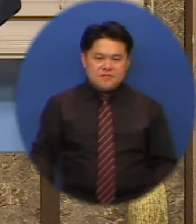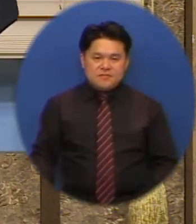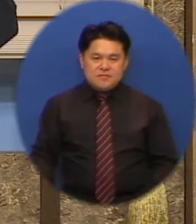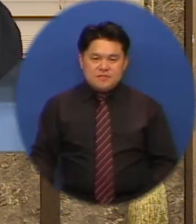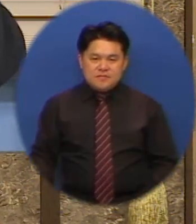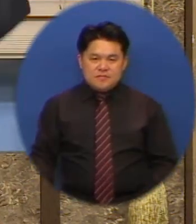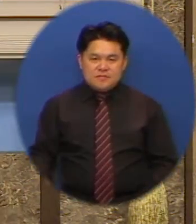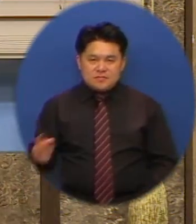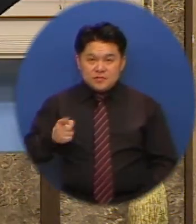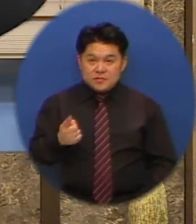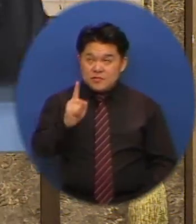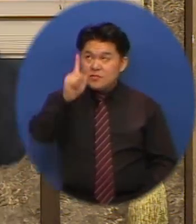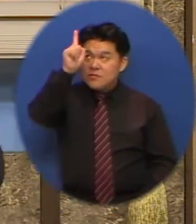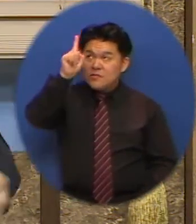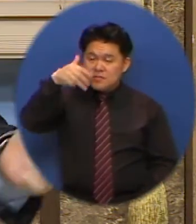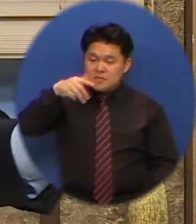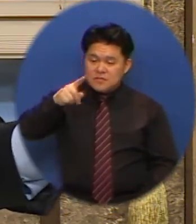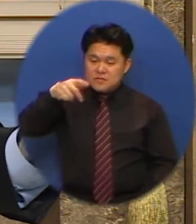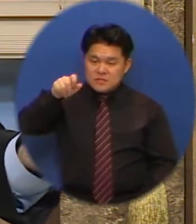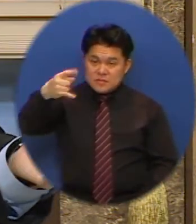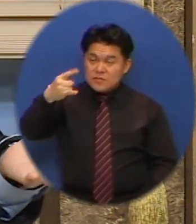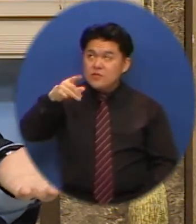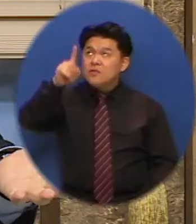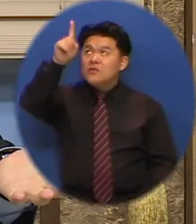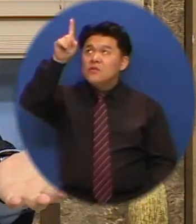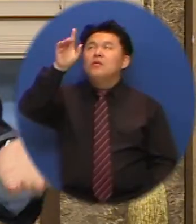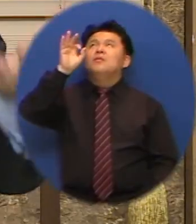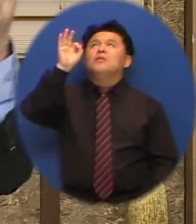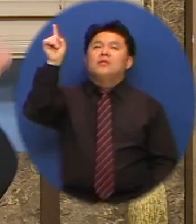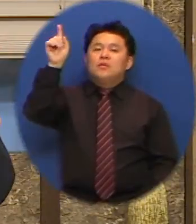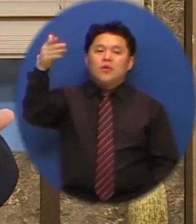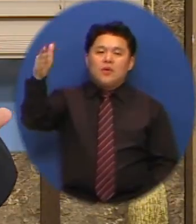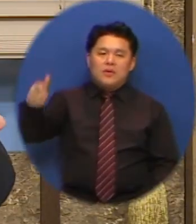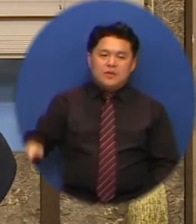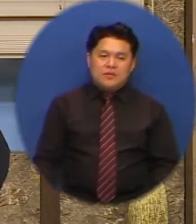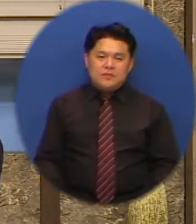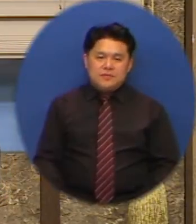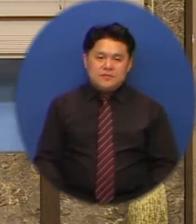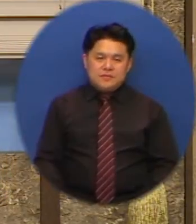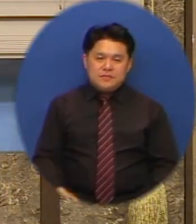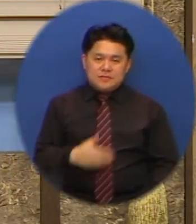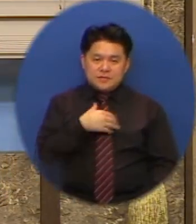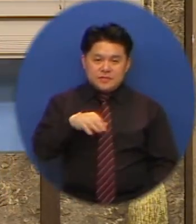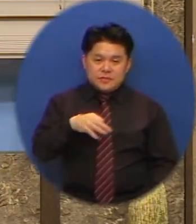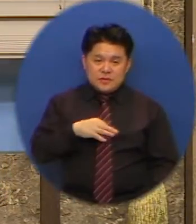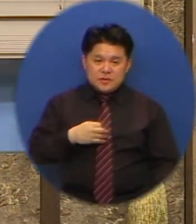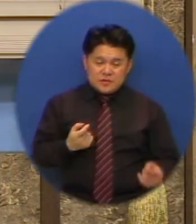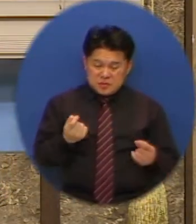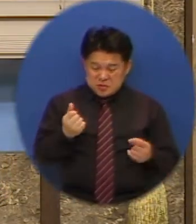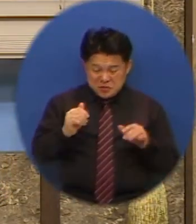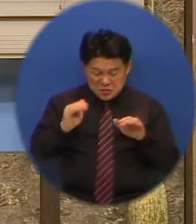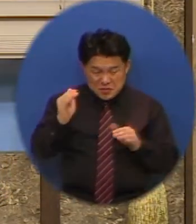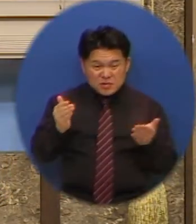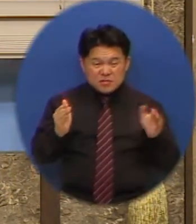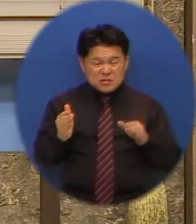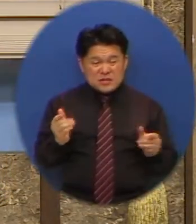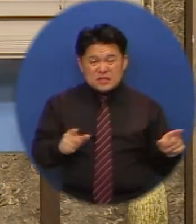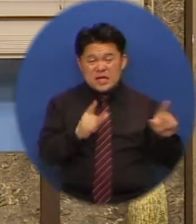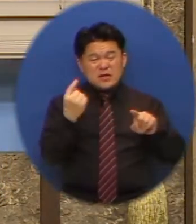저희 차상위, 차상위 되면 아무것도 없는 거예요. 그 사람들도 기초생활 수급자보다는 좀 낫지만은